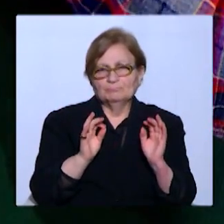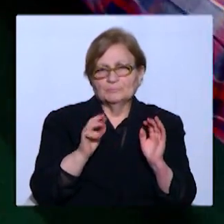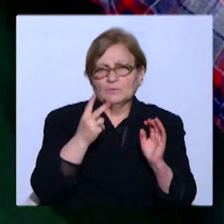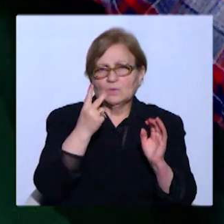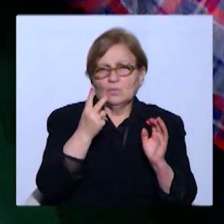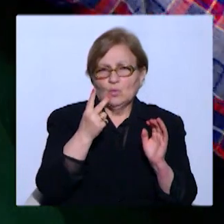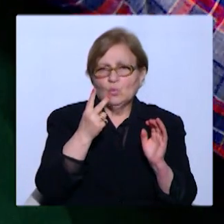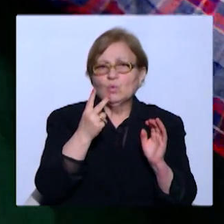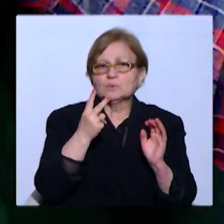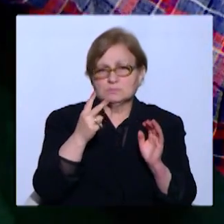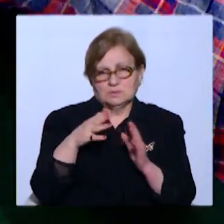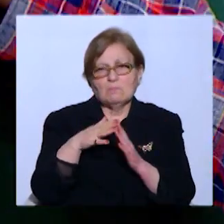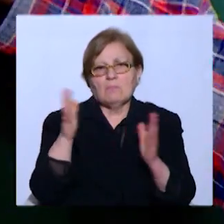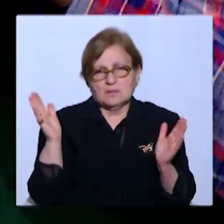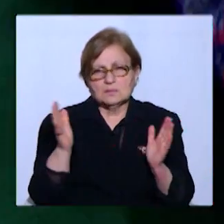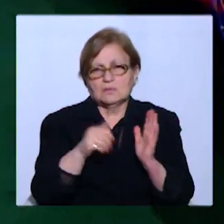2-ზე მეტიც არის.